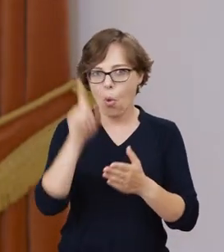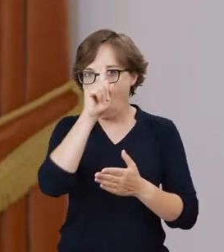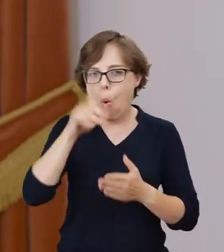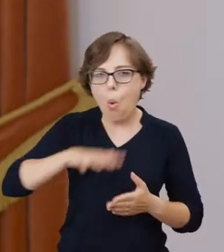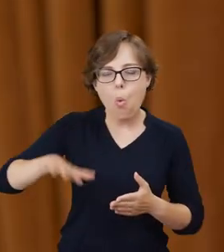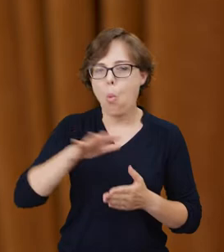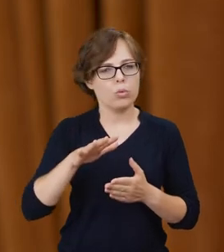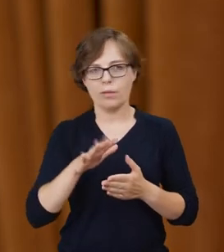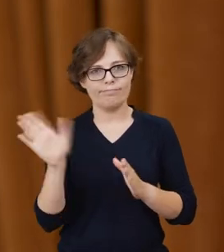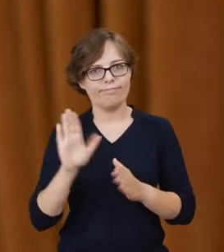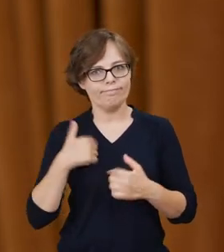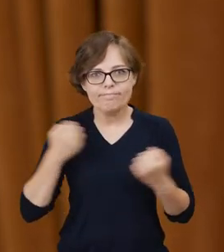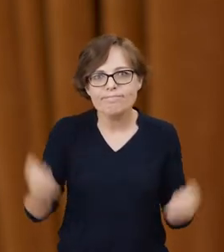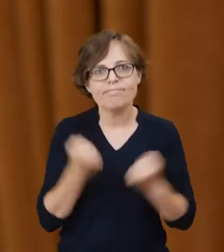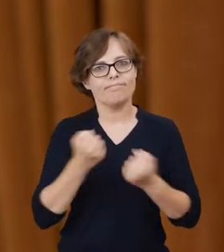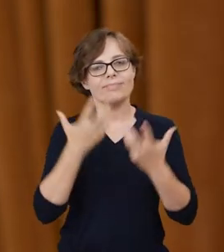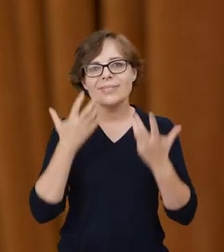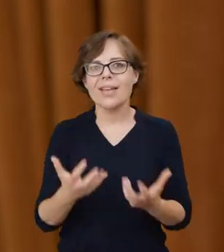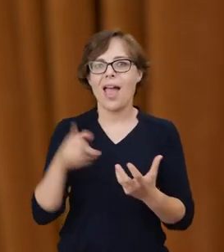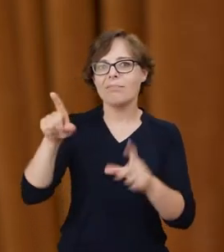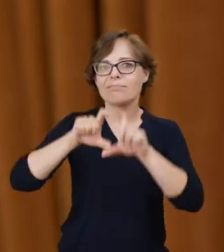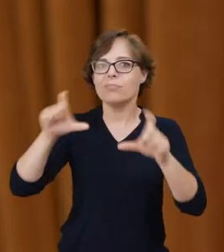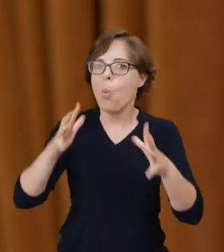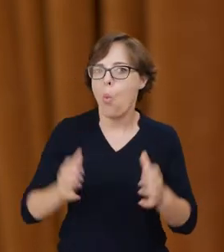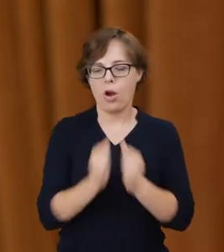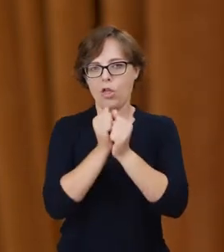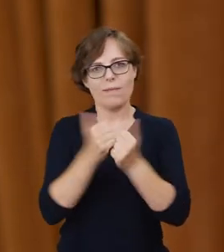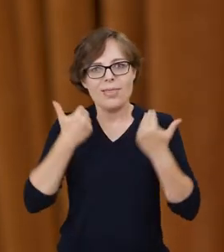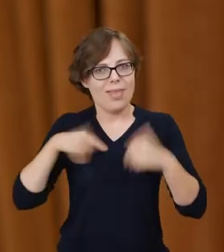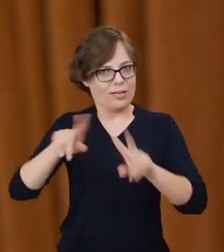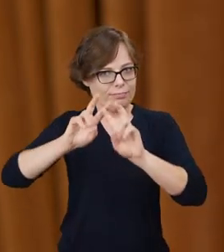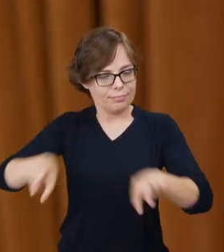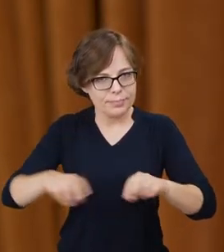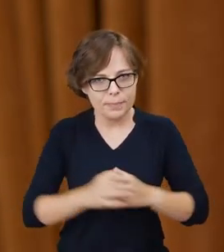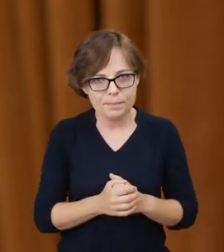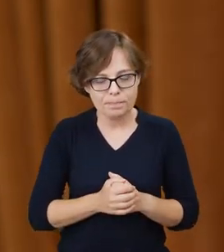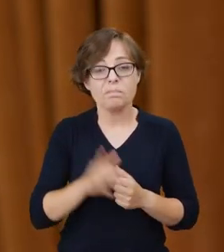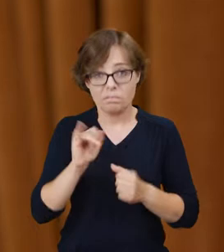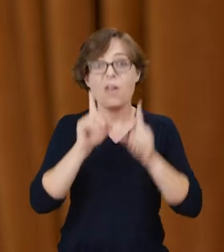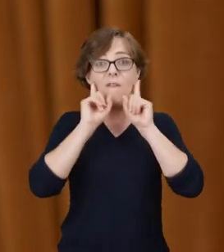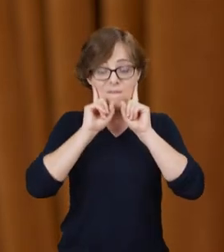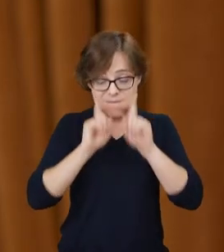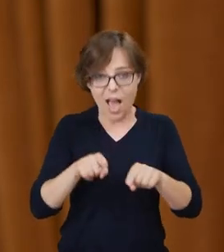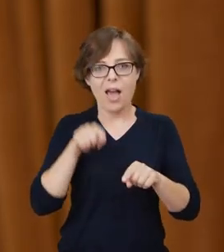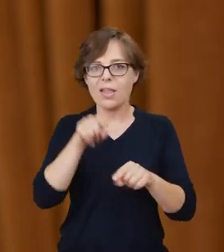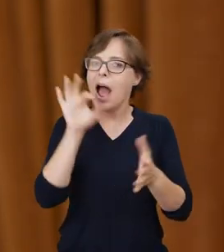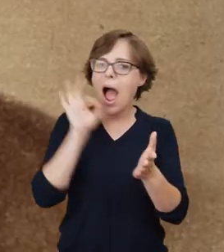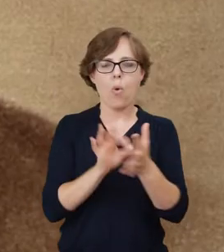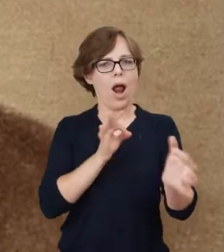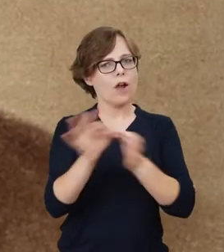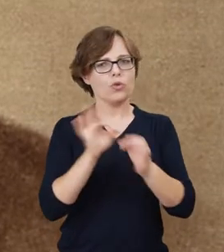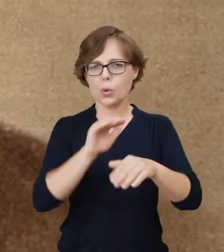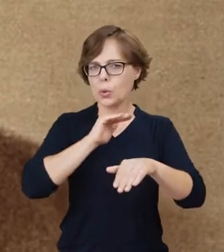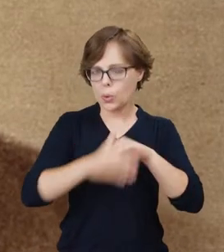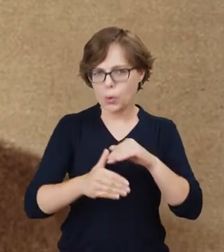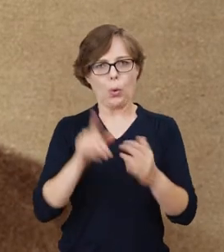społeczną akcję, która miała na celu uratowanie Krzysztoforów przed zagładą. I faktycznie taki historyczny zbieg okoliczności spowodował,